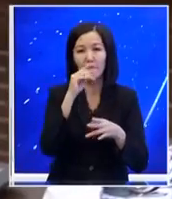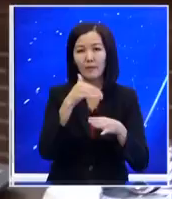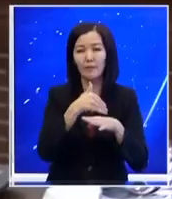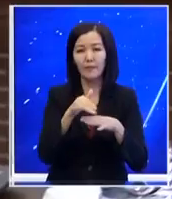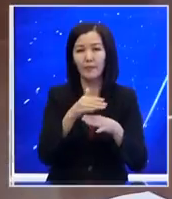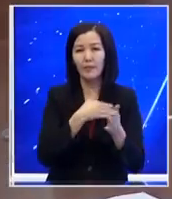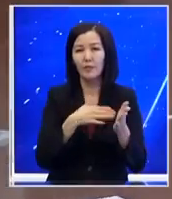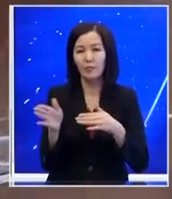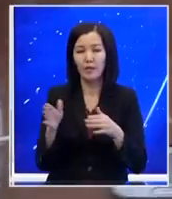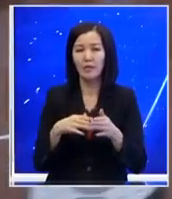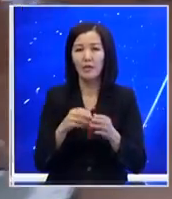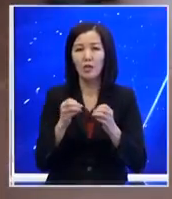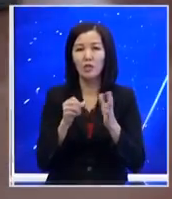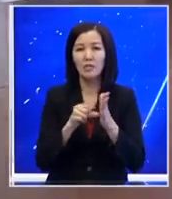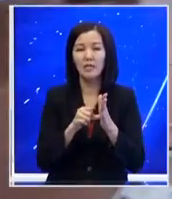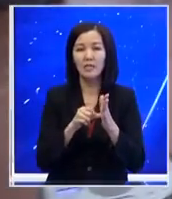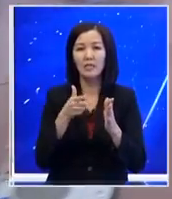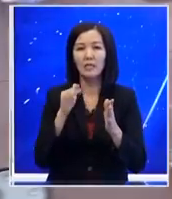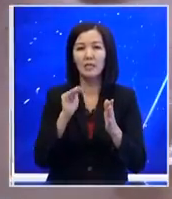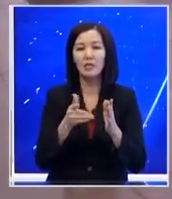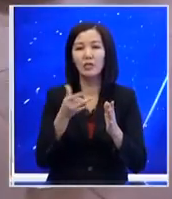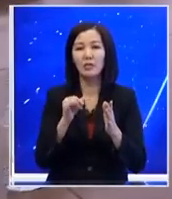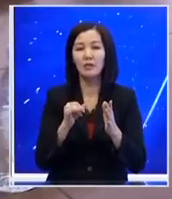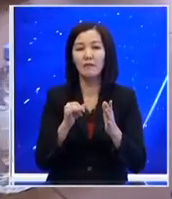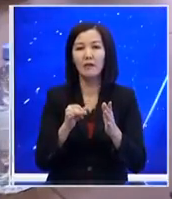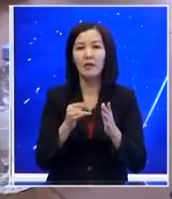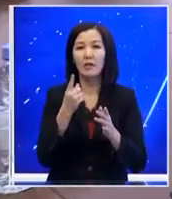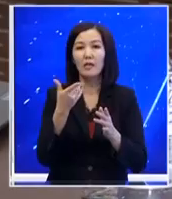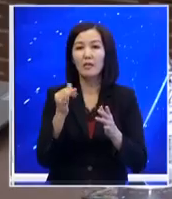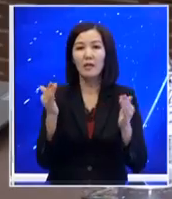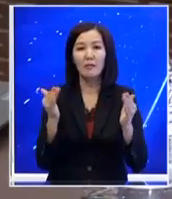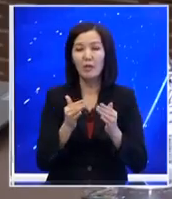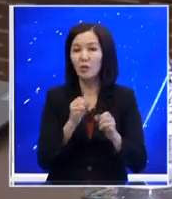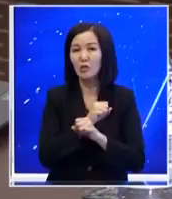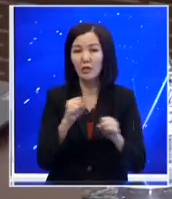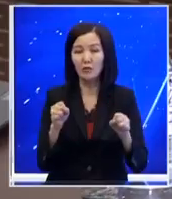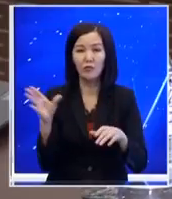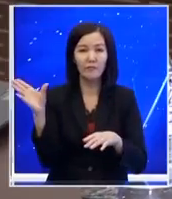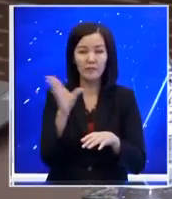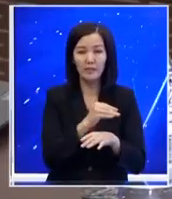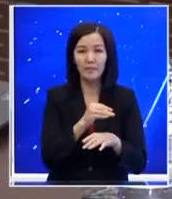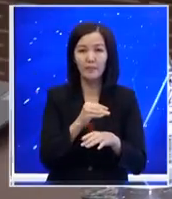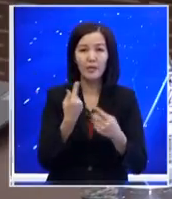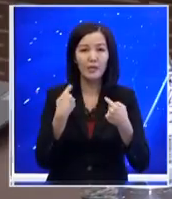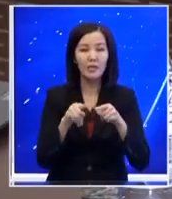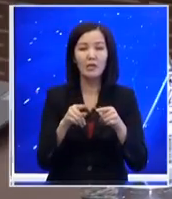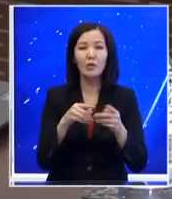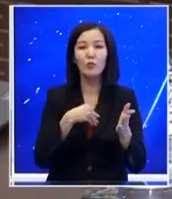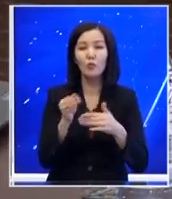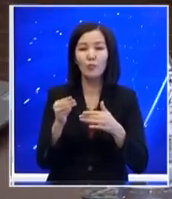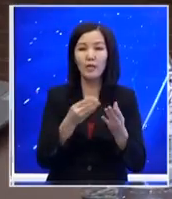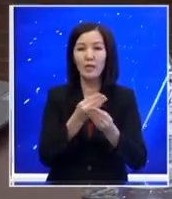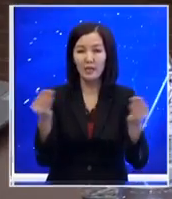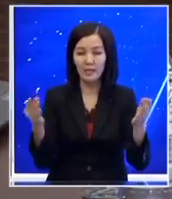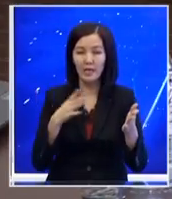16 тысяч гектаров. Вот, ни на один гектар меньше не должно быть. Всем вам технику купили, все